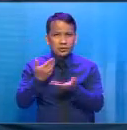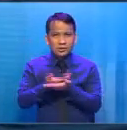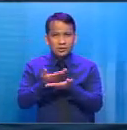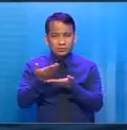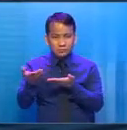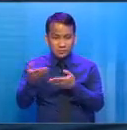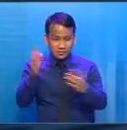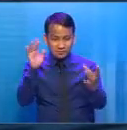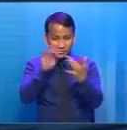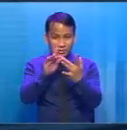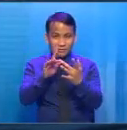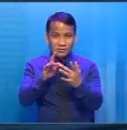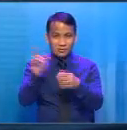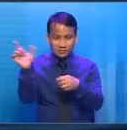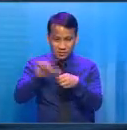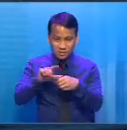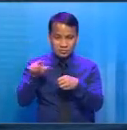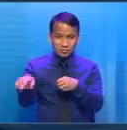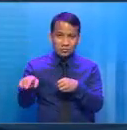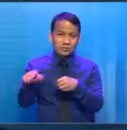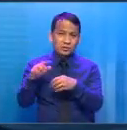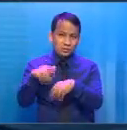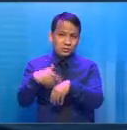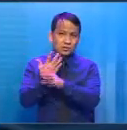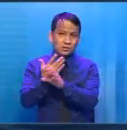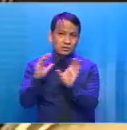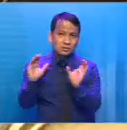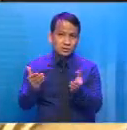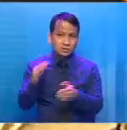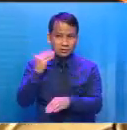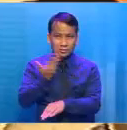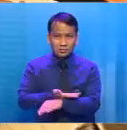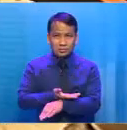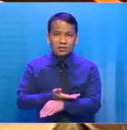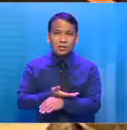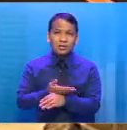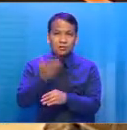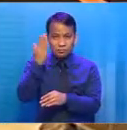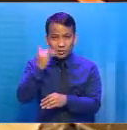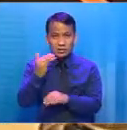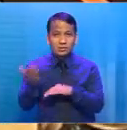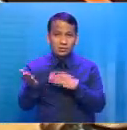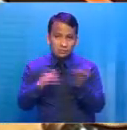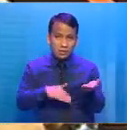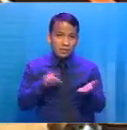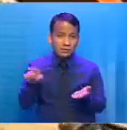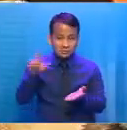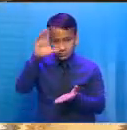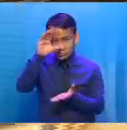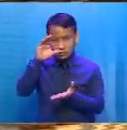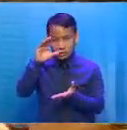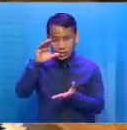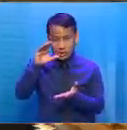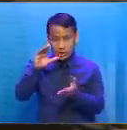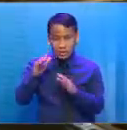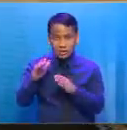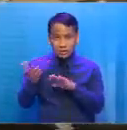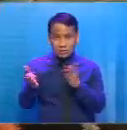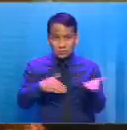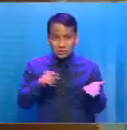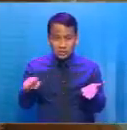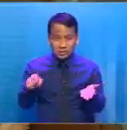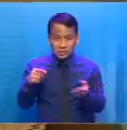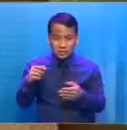magpakabit ng internet o magpa-load para sa online class ng kanyang anak, lalo't kamamatay lang ng kanyang bunso at